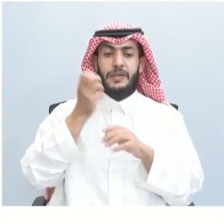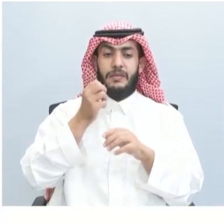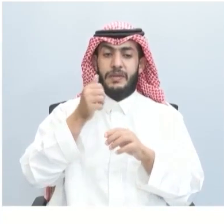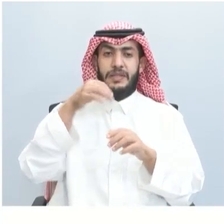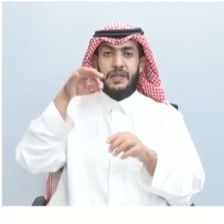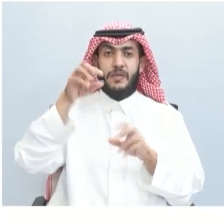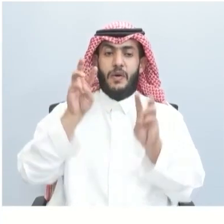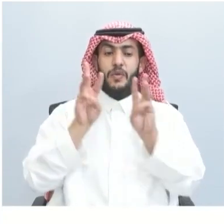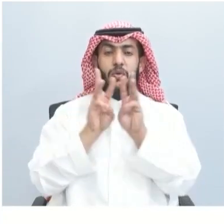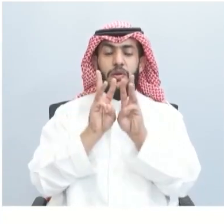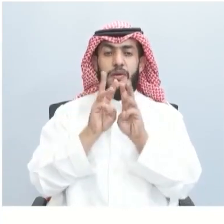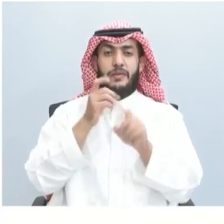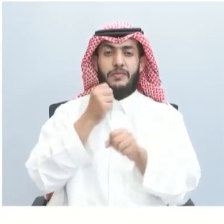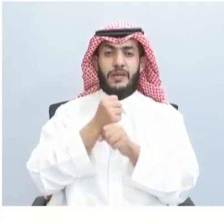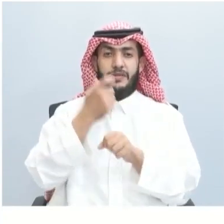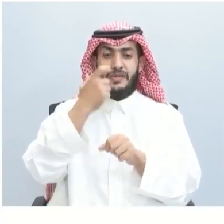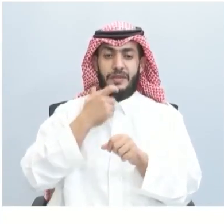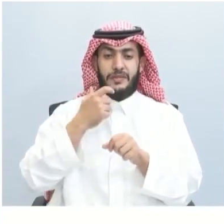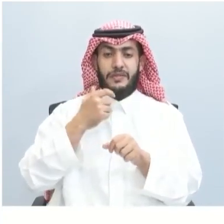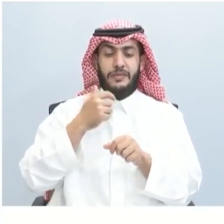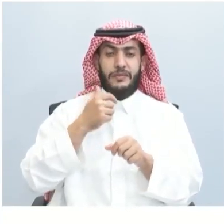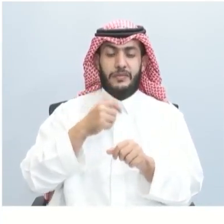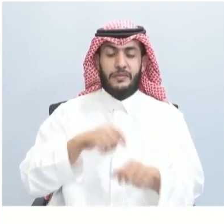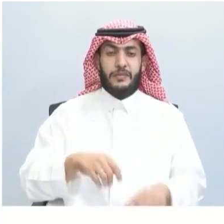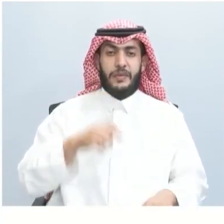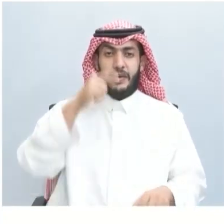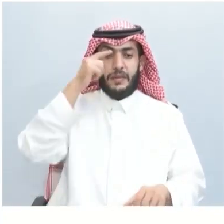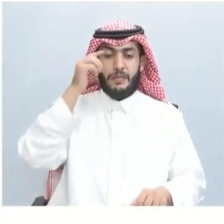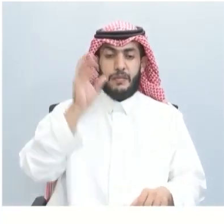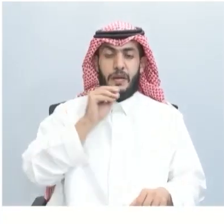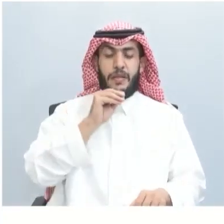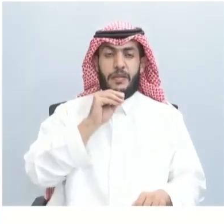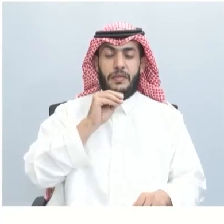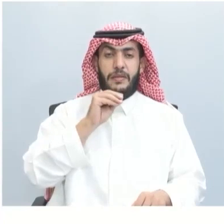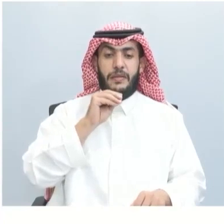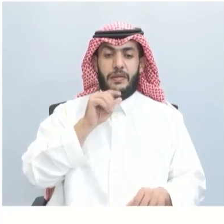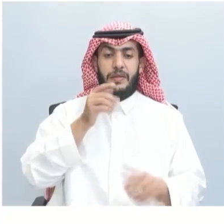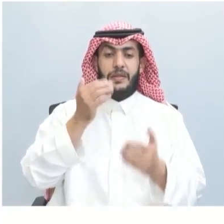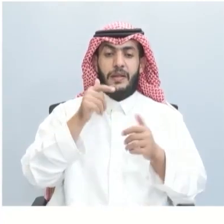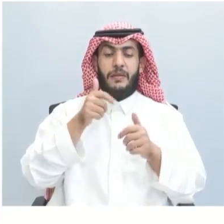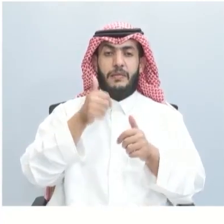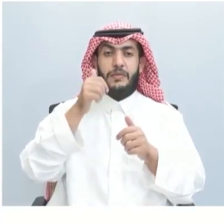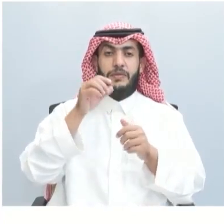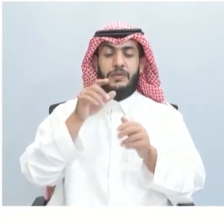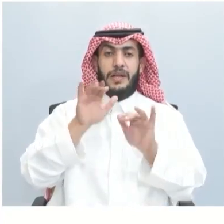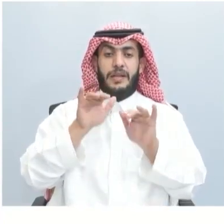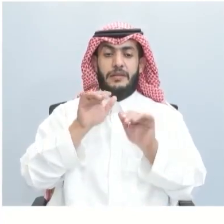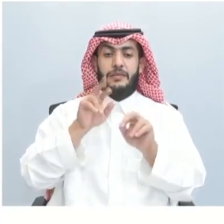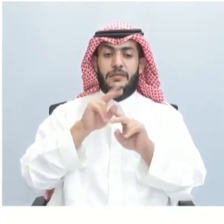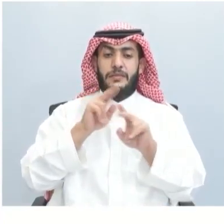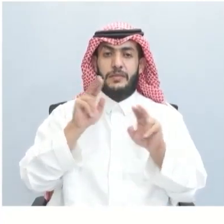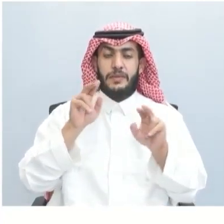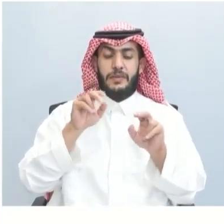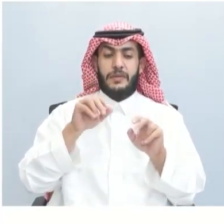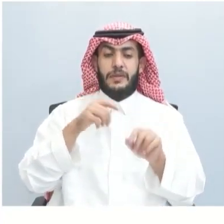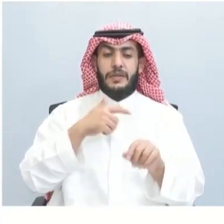صفحه الكترونيه للمستخدم في معظم الاحيان يتطلب هذا ان يحصل جهاز الحاسب على عده موارد